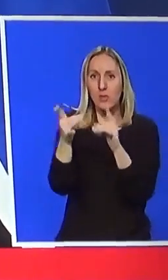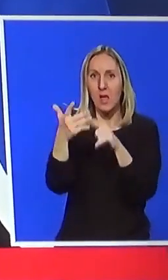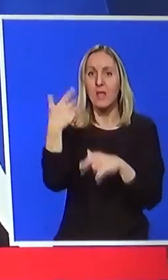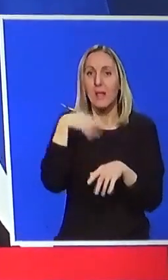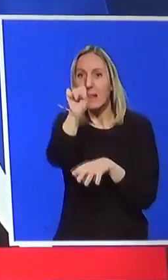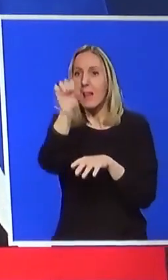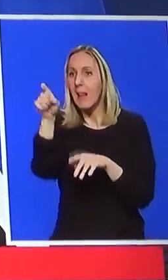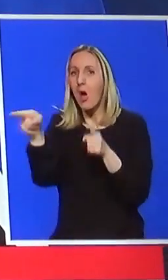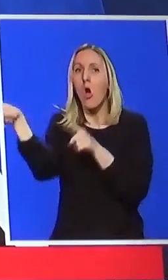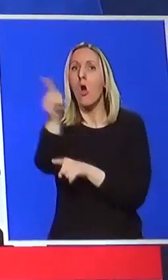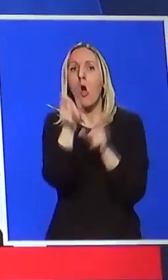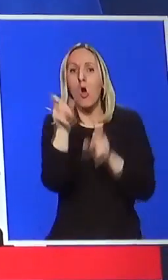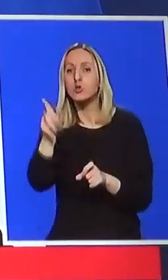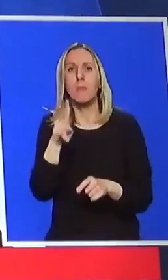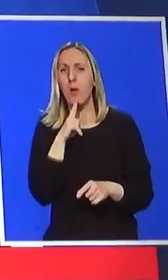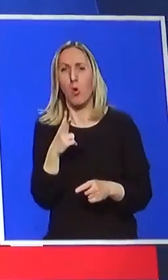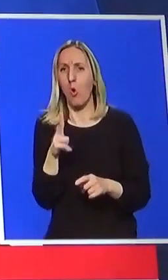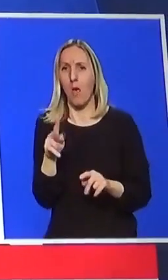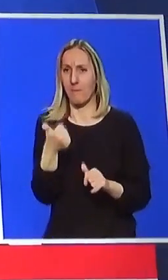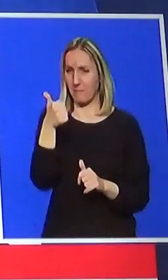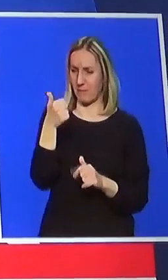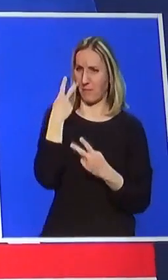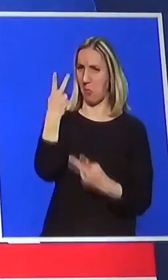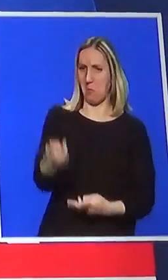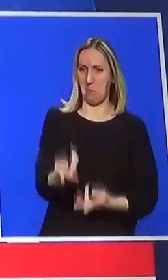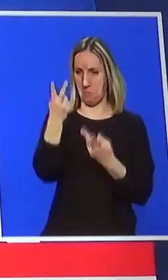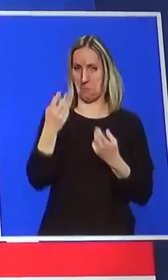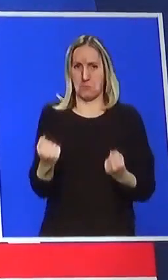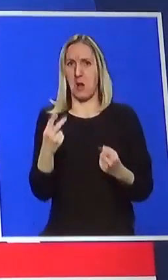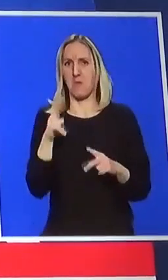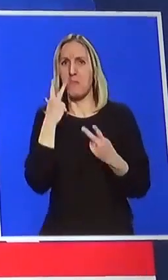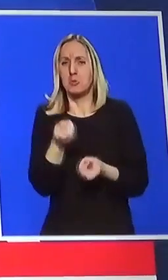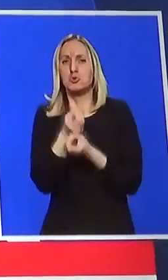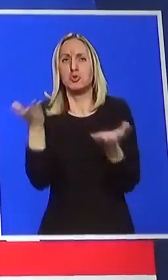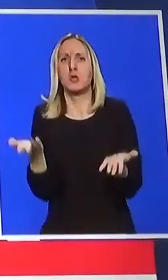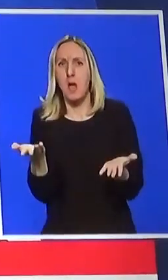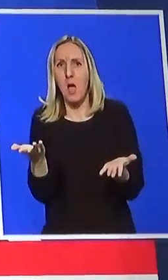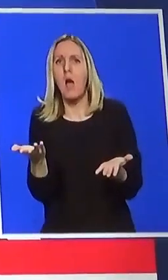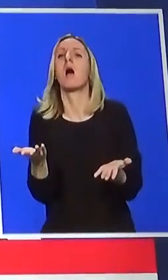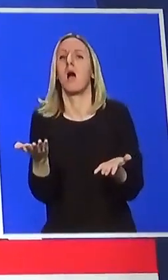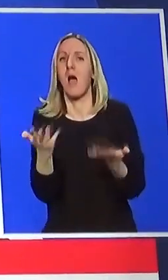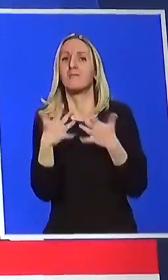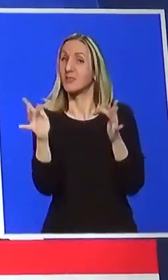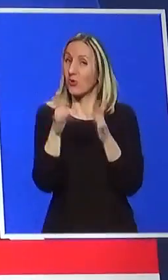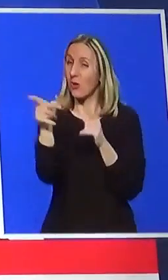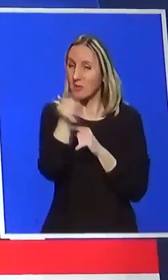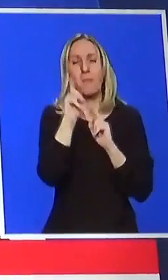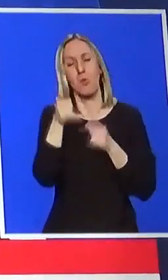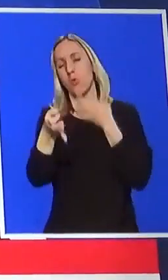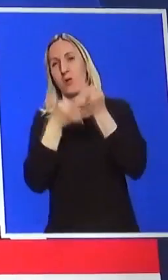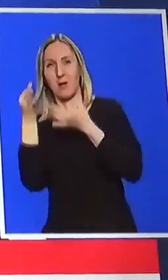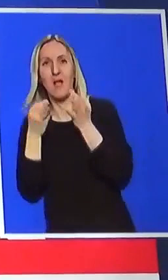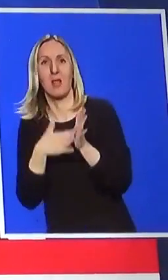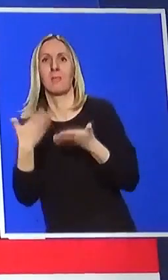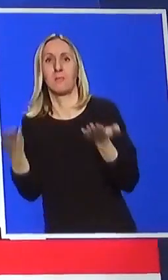osobe koje ne ispoljavaju očigledne simptome i znakove infekcije, čak ni nikakve, znači, simptome i znakove infekcije,